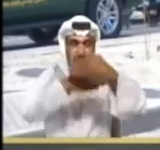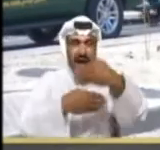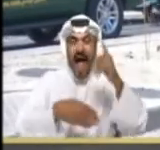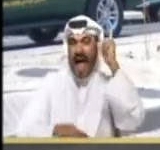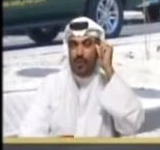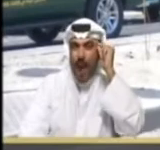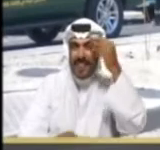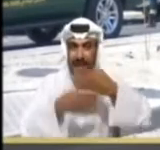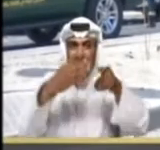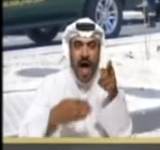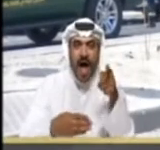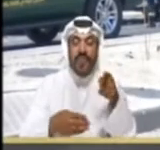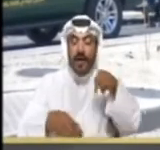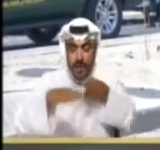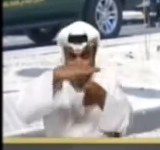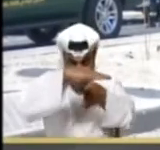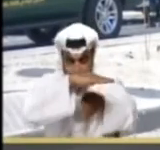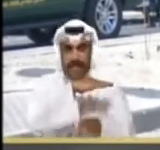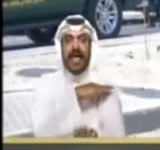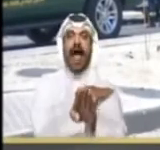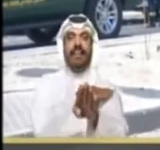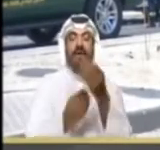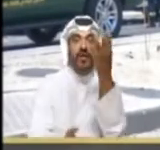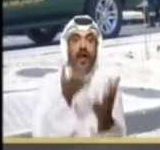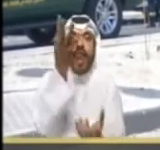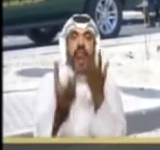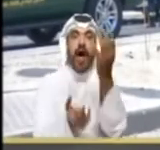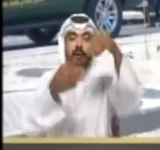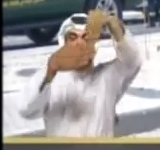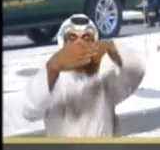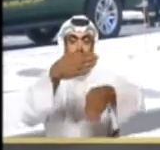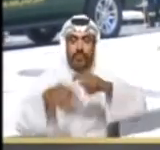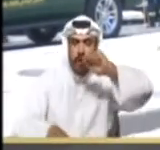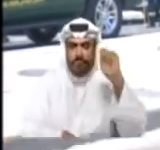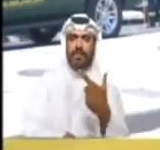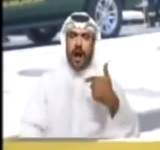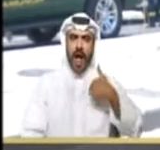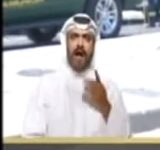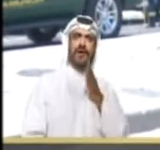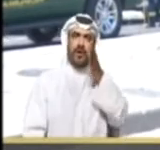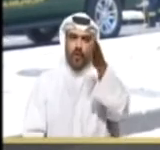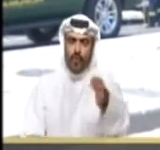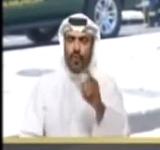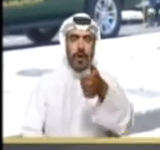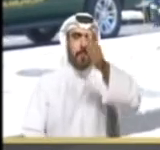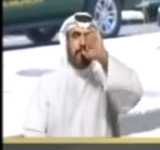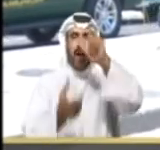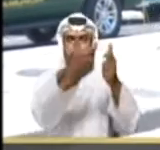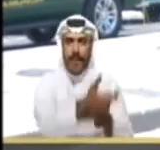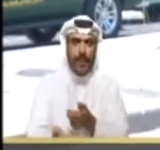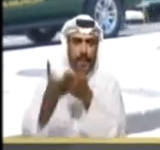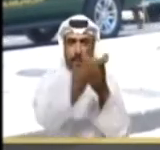وصول أول فرقة إلى الحادث الساعة 28 ما يقارب 4 دقائق من مركز شويخ الصناعي، وتم وصول